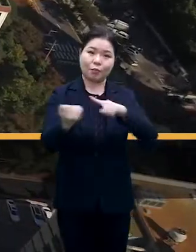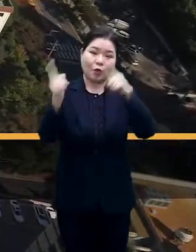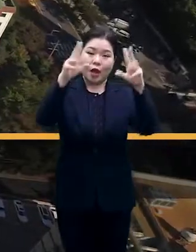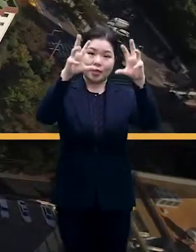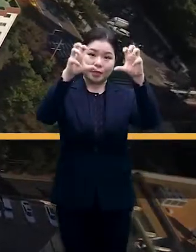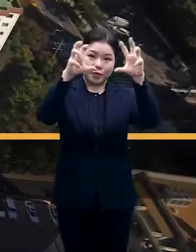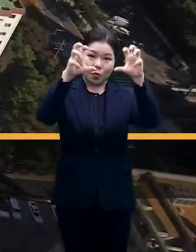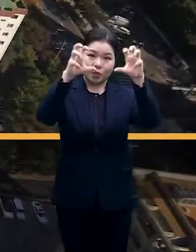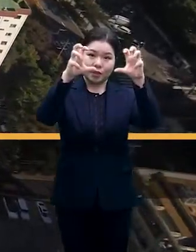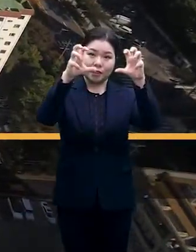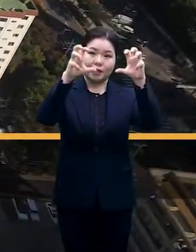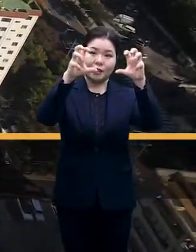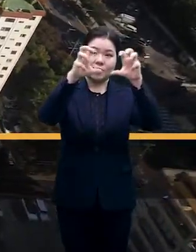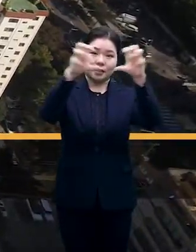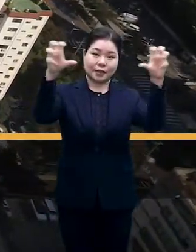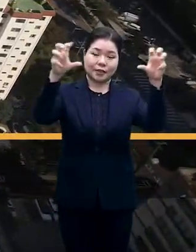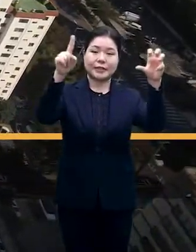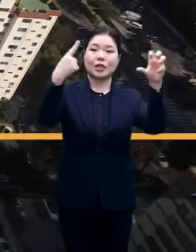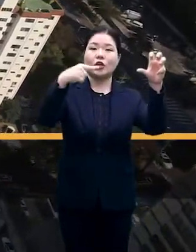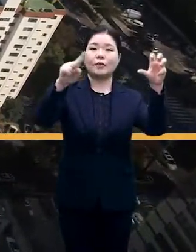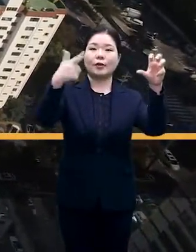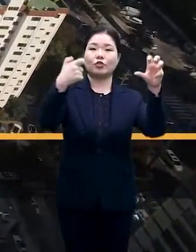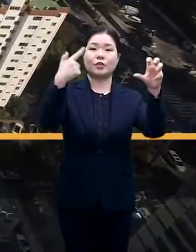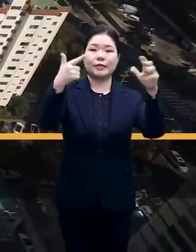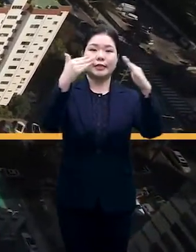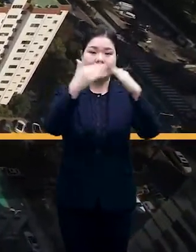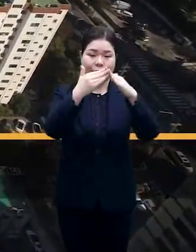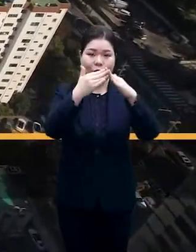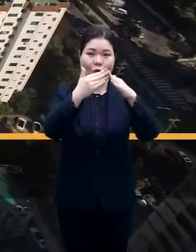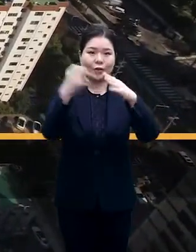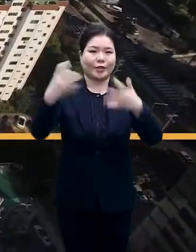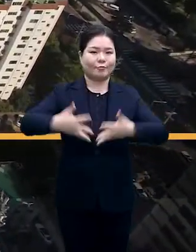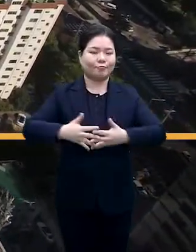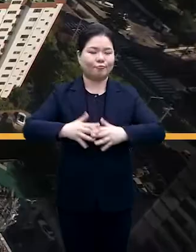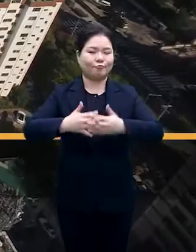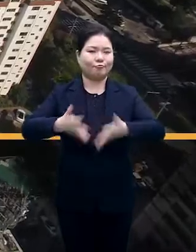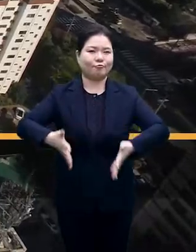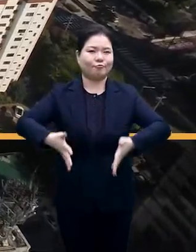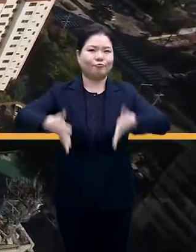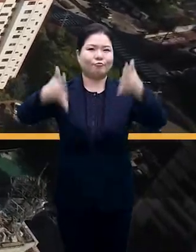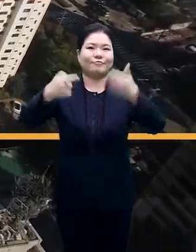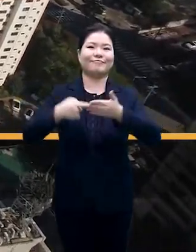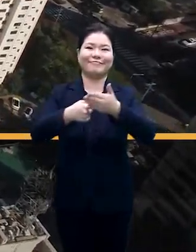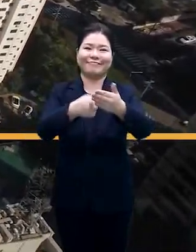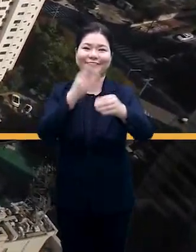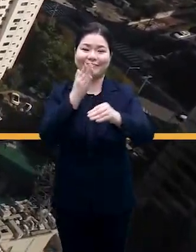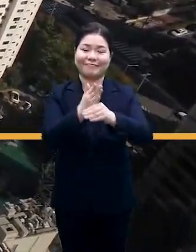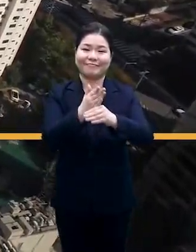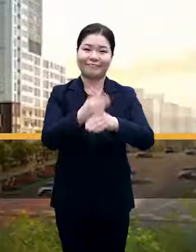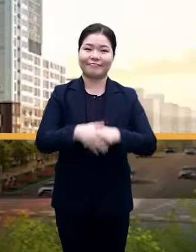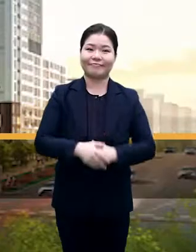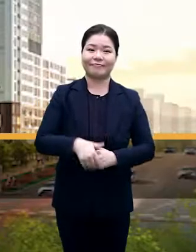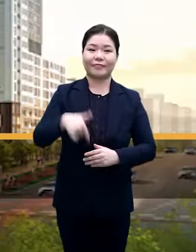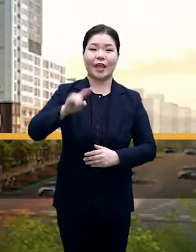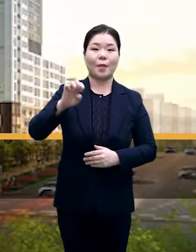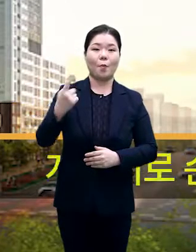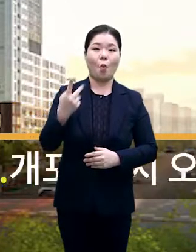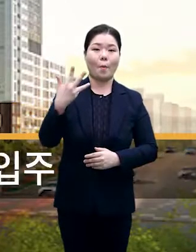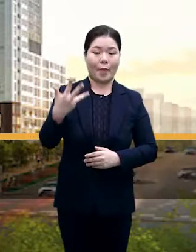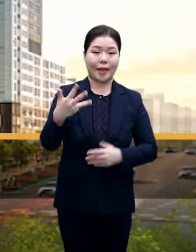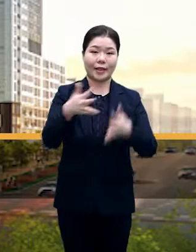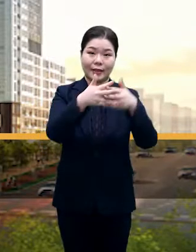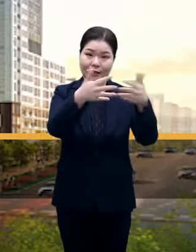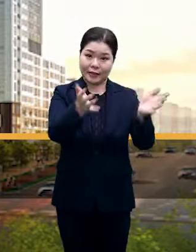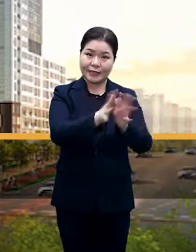888세대를 35층 1261세대 규모로 재건축을 추진하고 있습니다. 개포